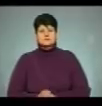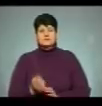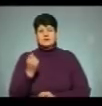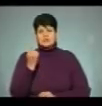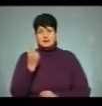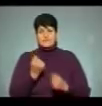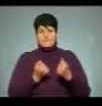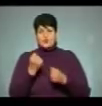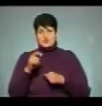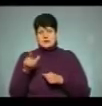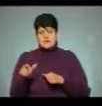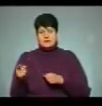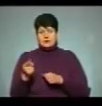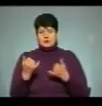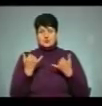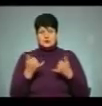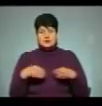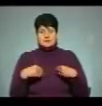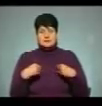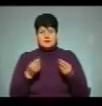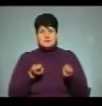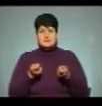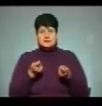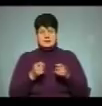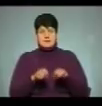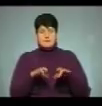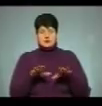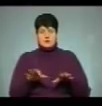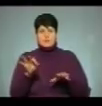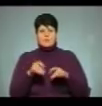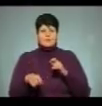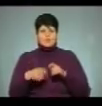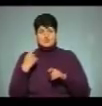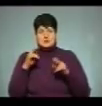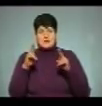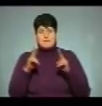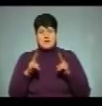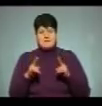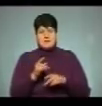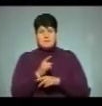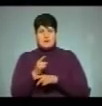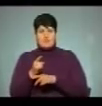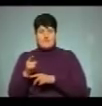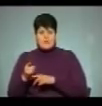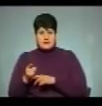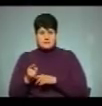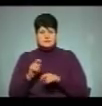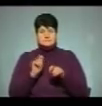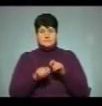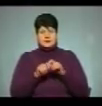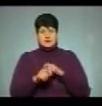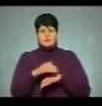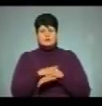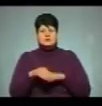Одинадцятьом водіям у Тернополі сьогодні винесли адміністративні постанови за порушення правил паркування. Рейд на бульварі Шевченка